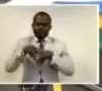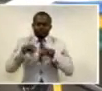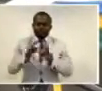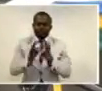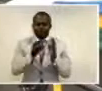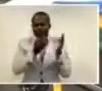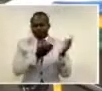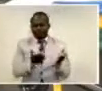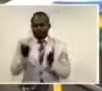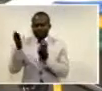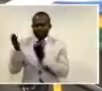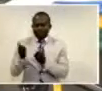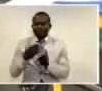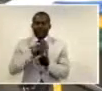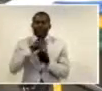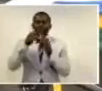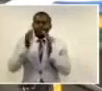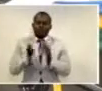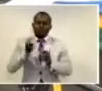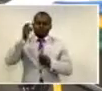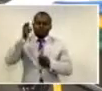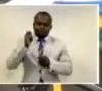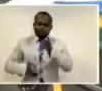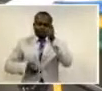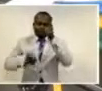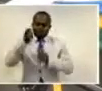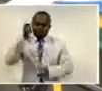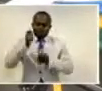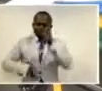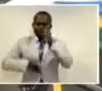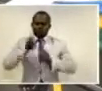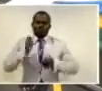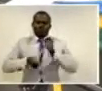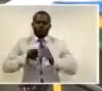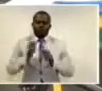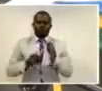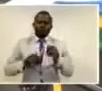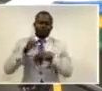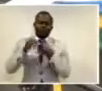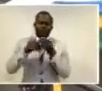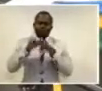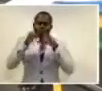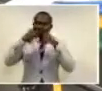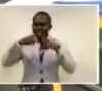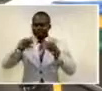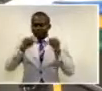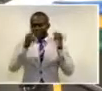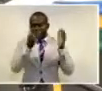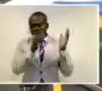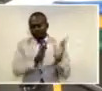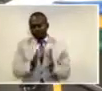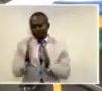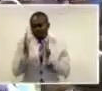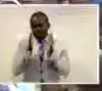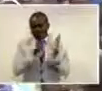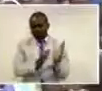abashyitsi aryoherwe n'uwo murishyo hanyuma ijambo yaduteguriye